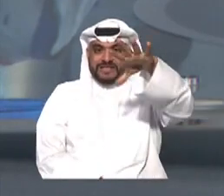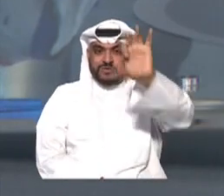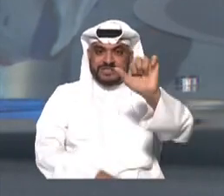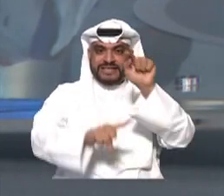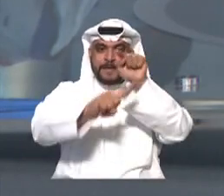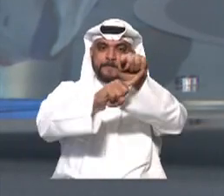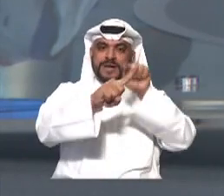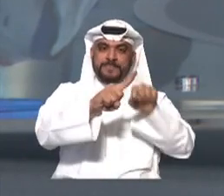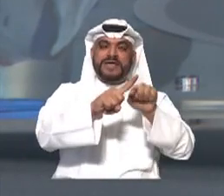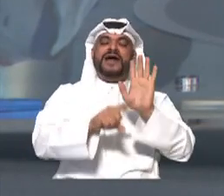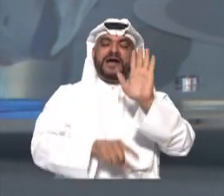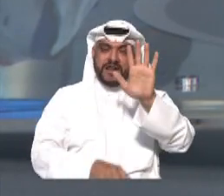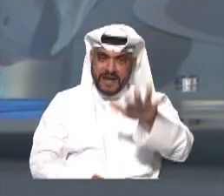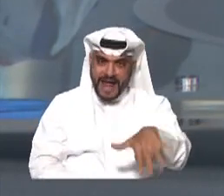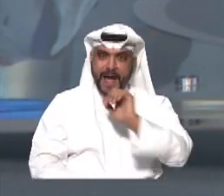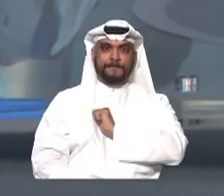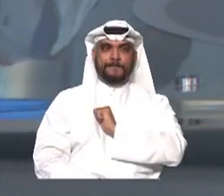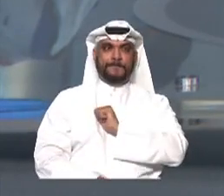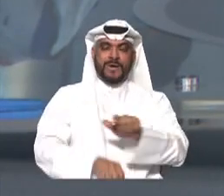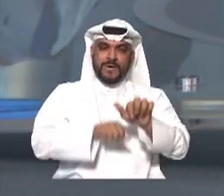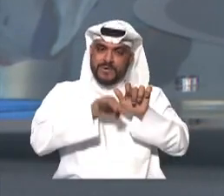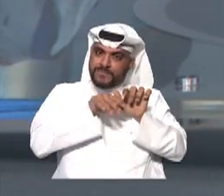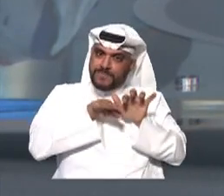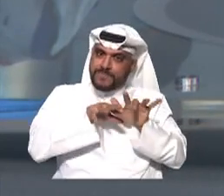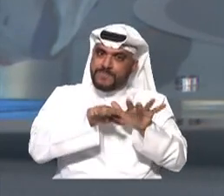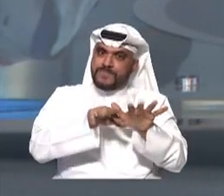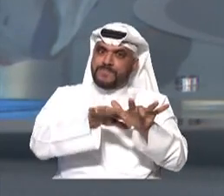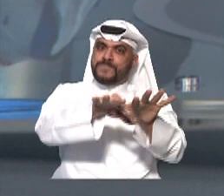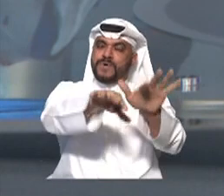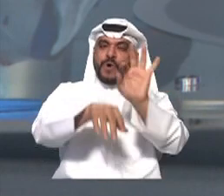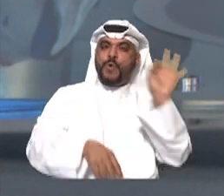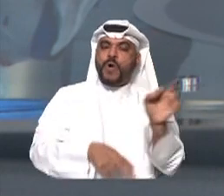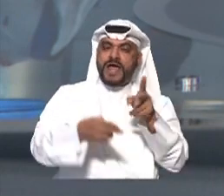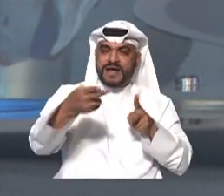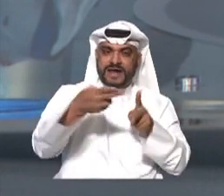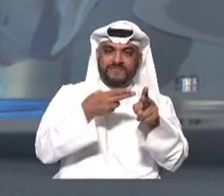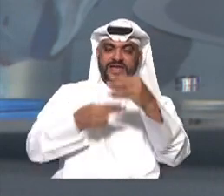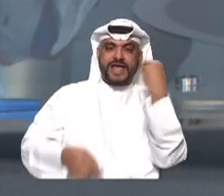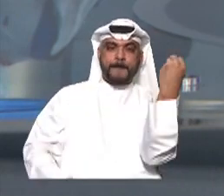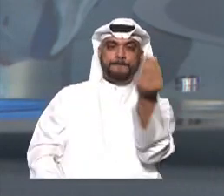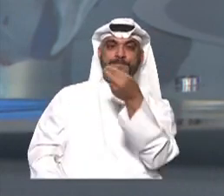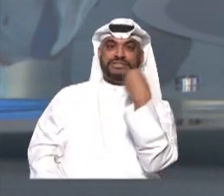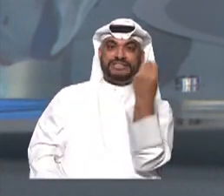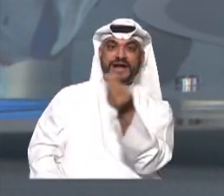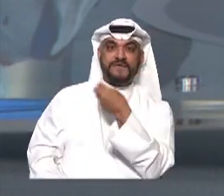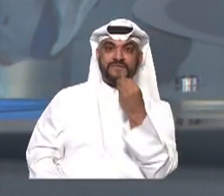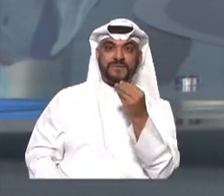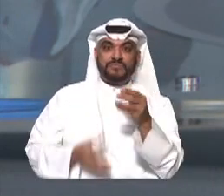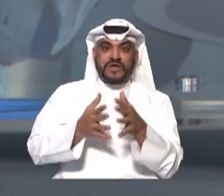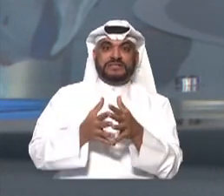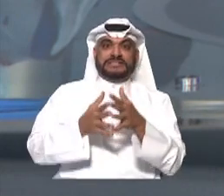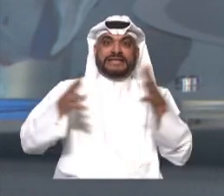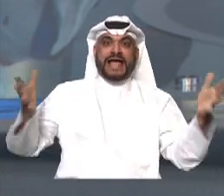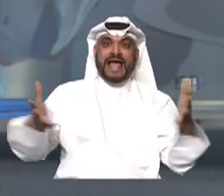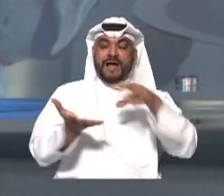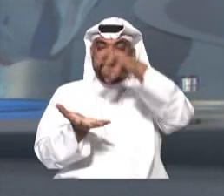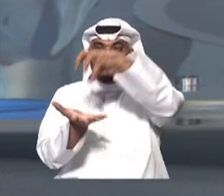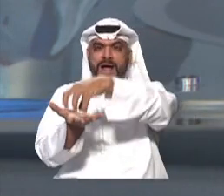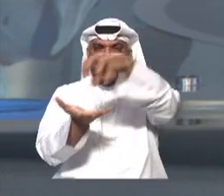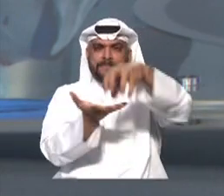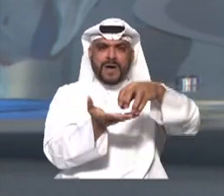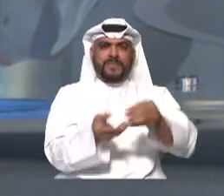96%. نعم، إقبال كبير شهده مركز الكويت للتطعيم في مشرف تزامنا مع توسع وزارة الصحة في